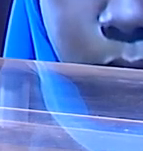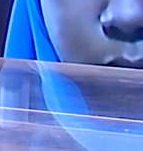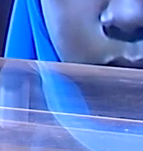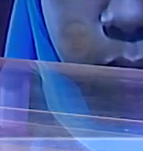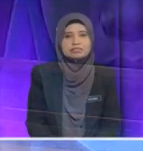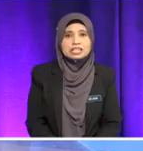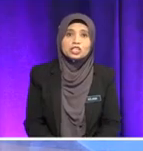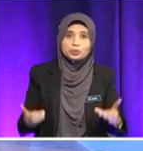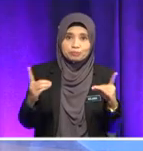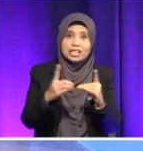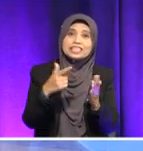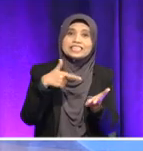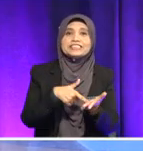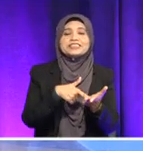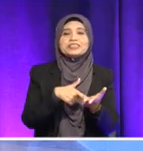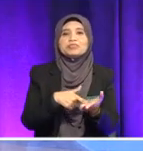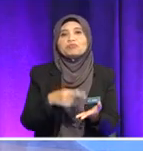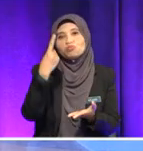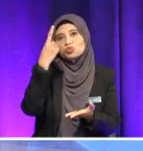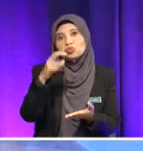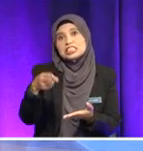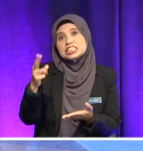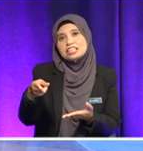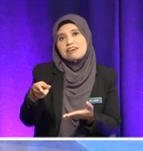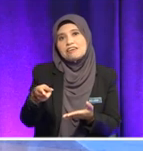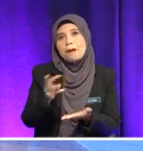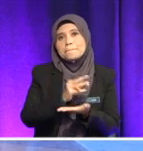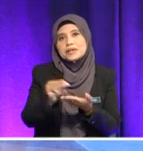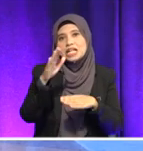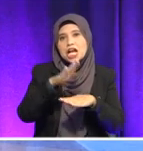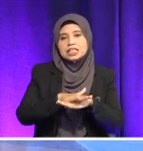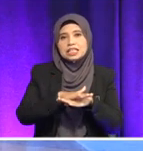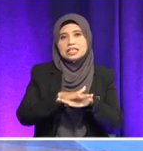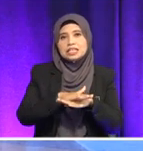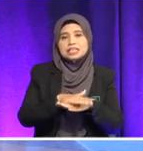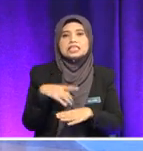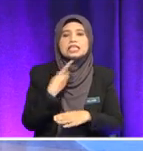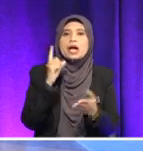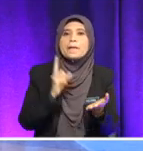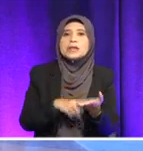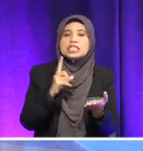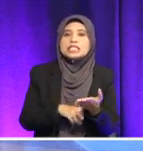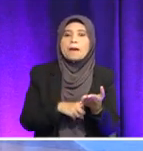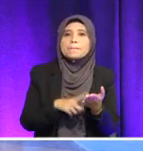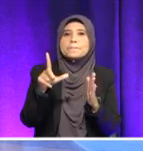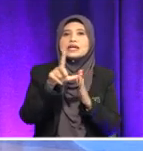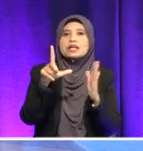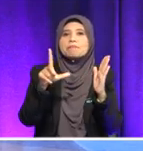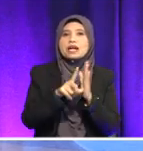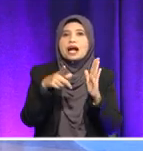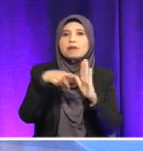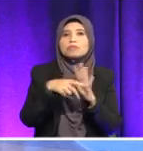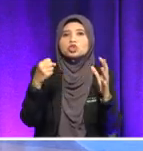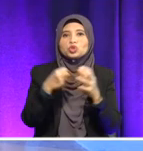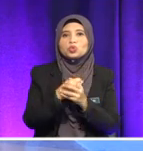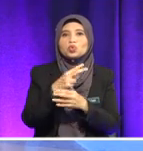selamat kembali menonton Menengah Atas dididik TV KPM masih dengan perbincangan kita tajuknya perlembagaan persekutuan Tanah